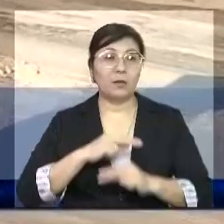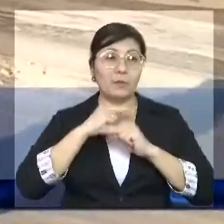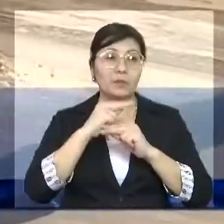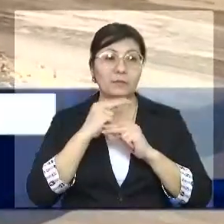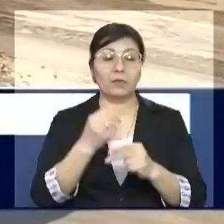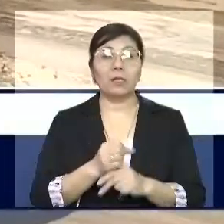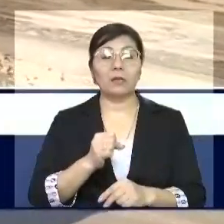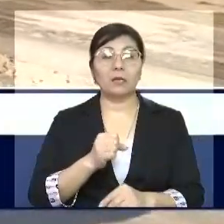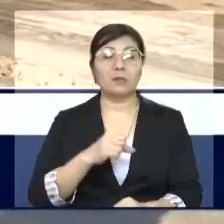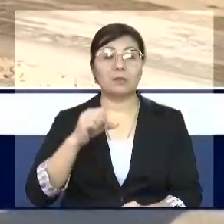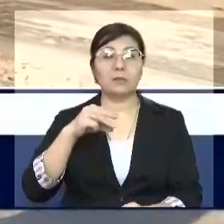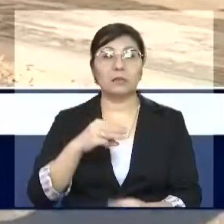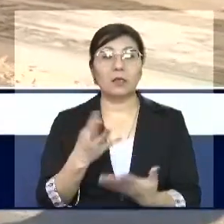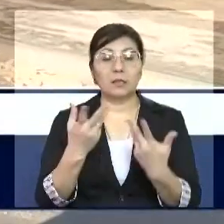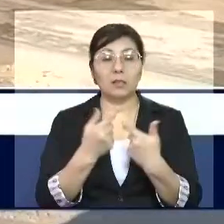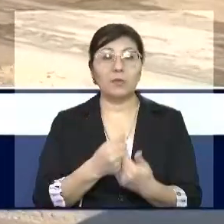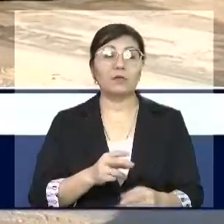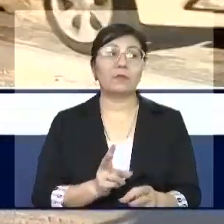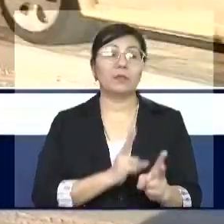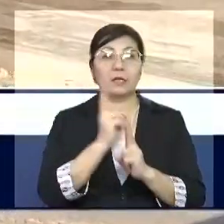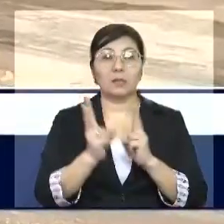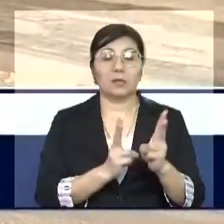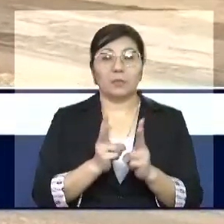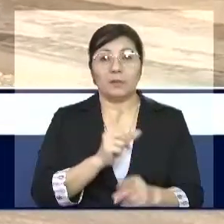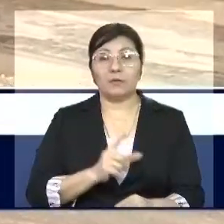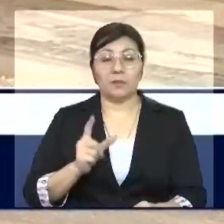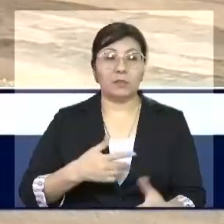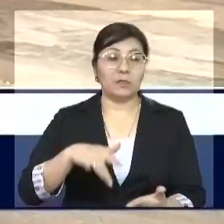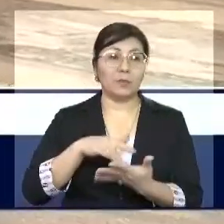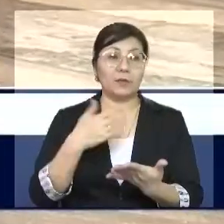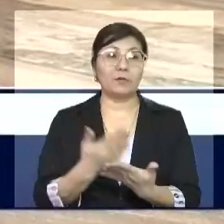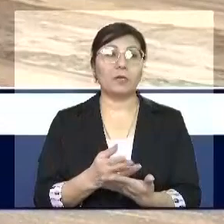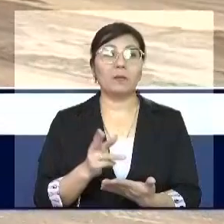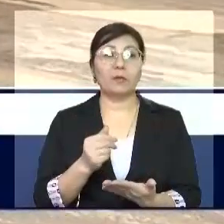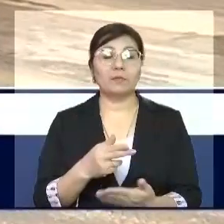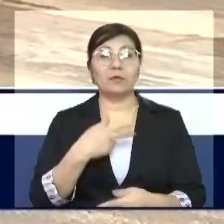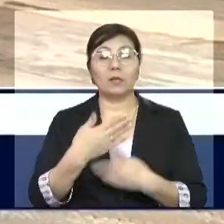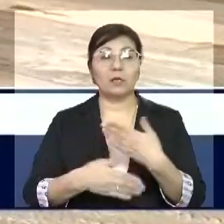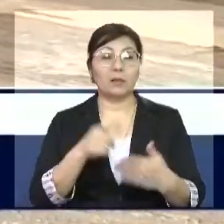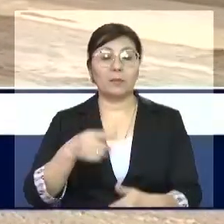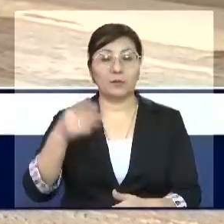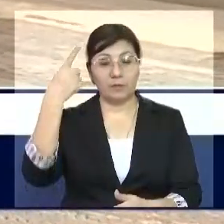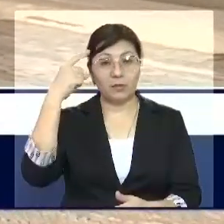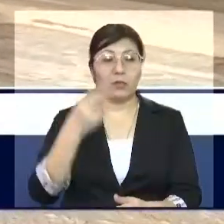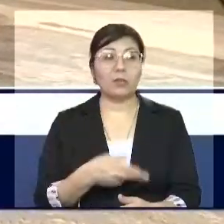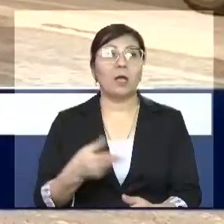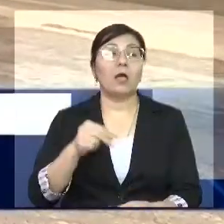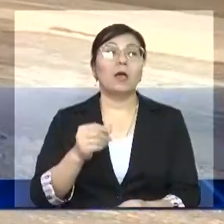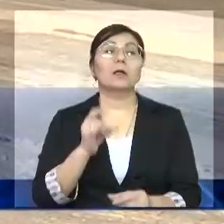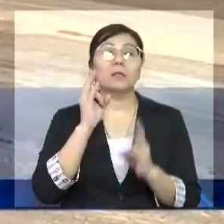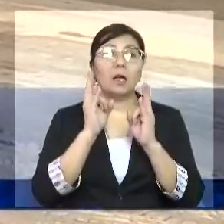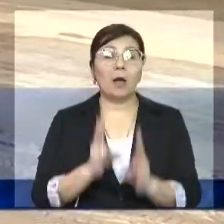и анализ аварийности, а также жалобы и предложения жителей города. Ведь кому, как не пешеходу, известны наиболее опасные